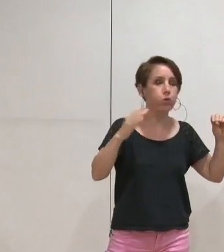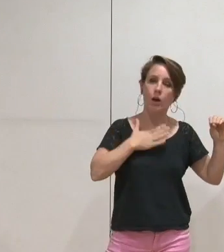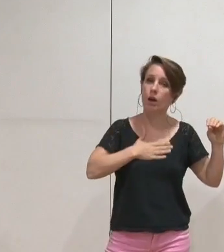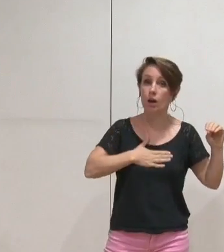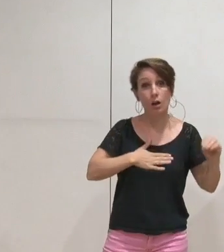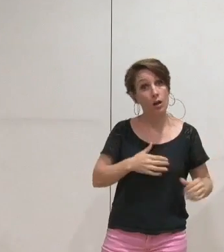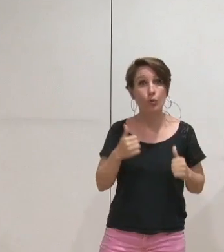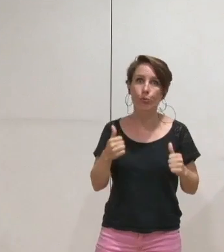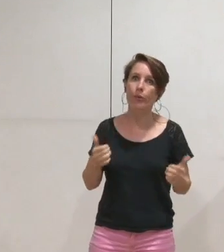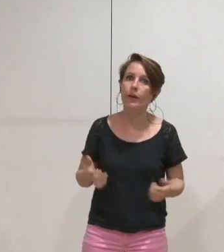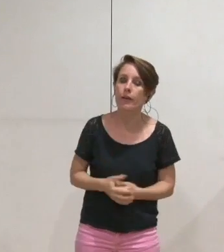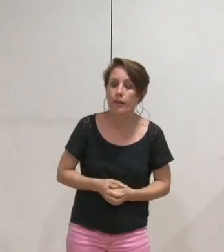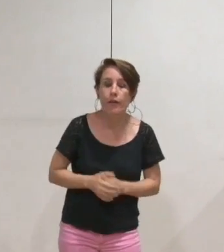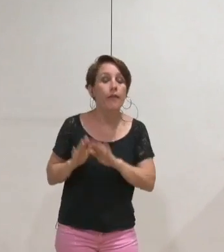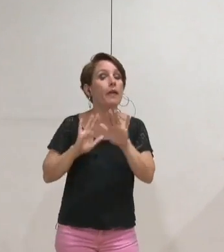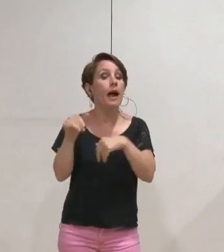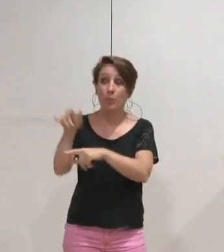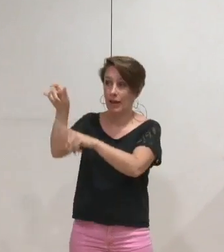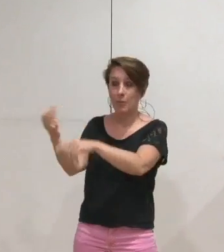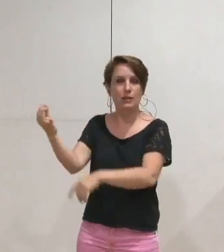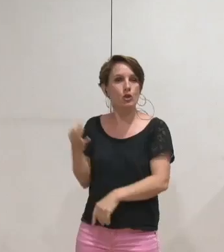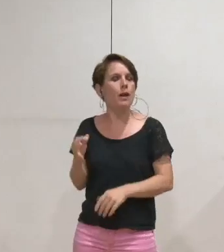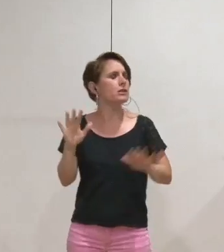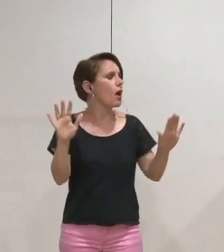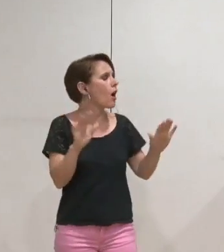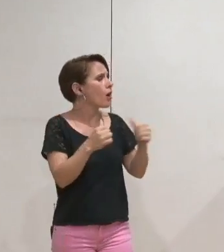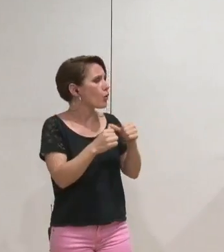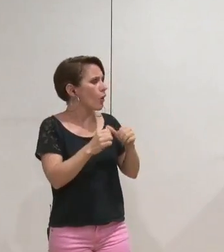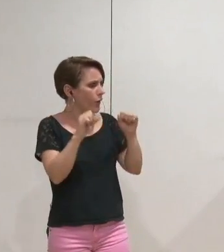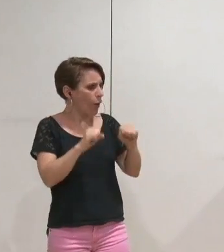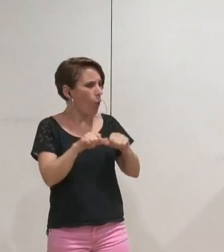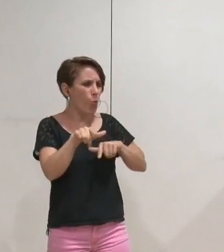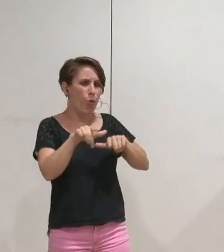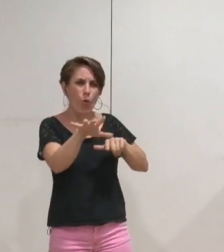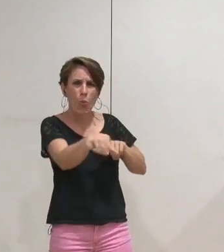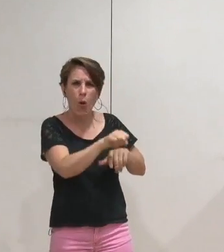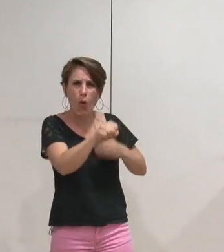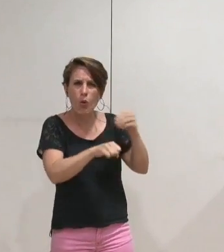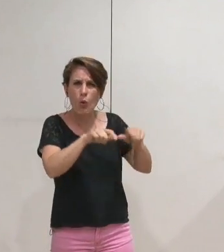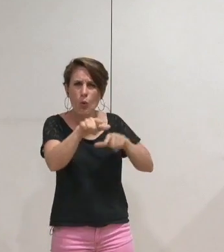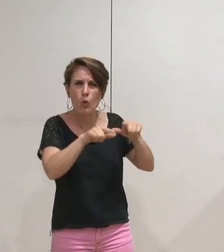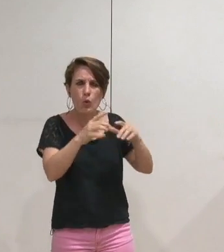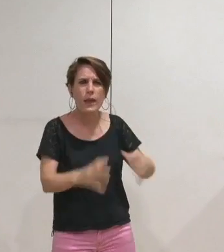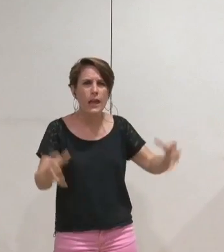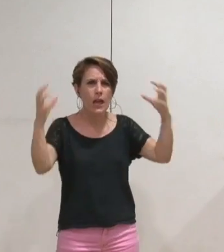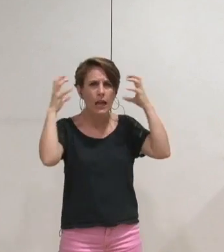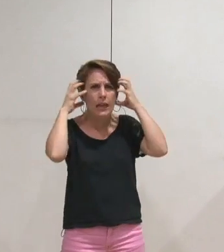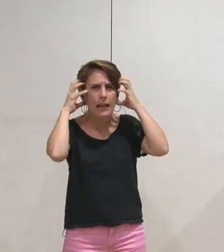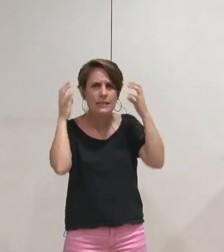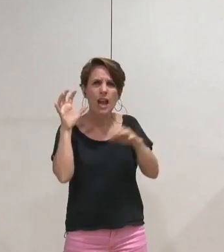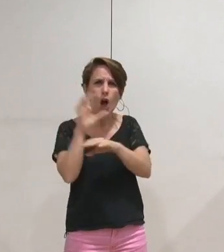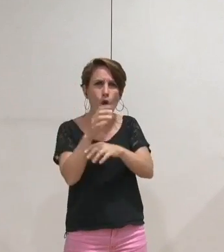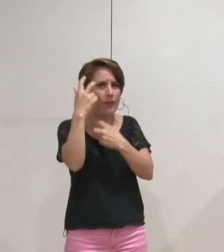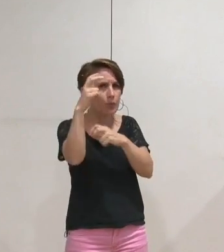rassuré et puis après il me dit qu'on peut prendre on peut louer je sais plus si c'était prendre ou louer des sortes de casques antibruit al